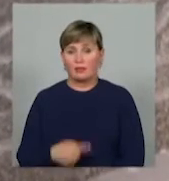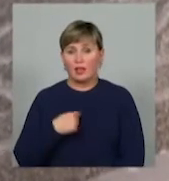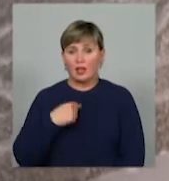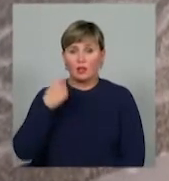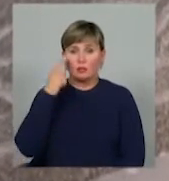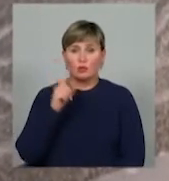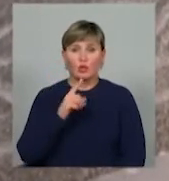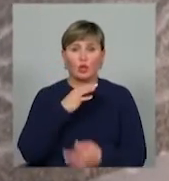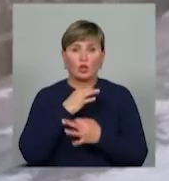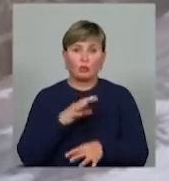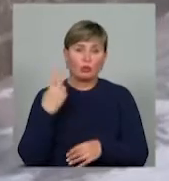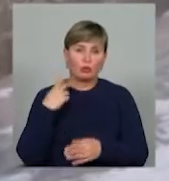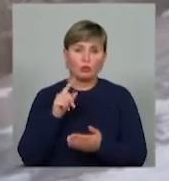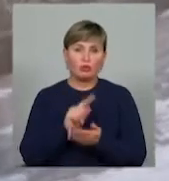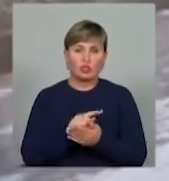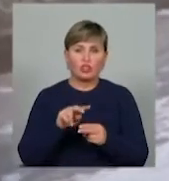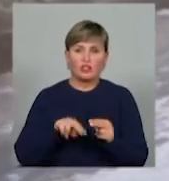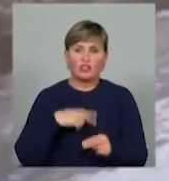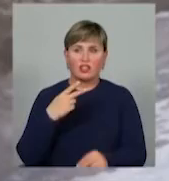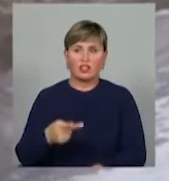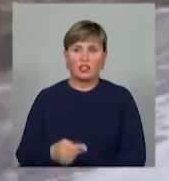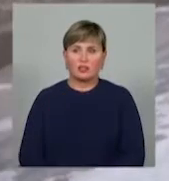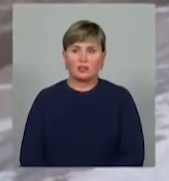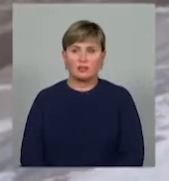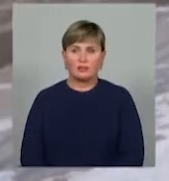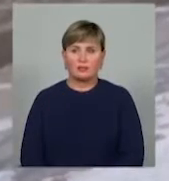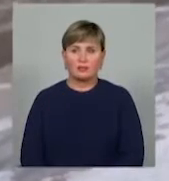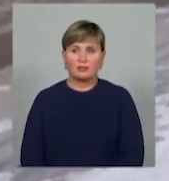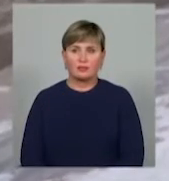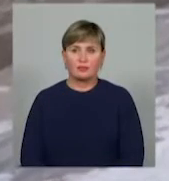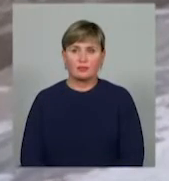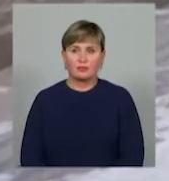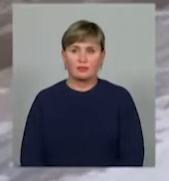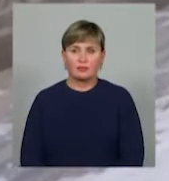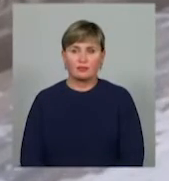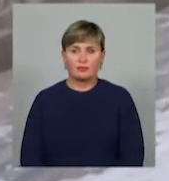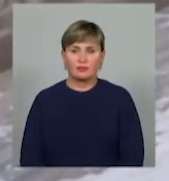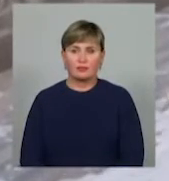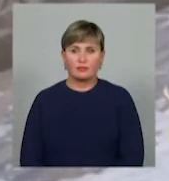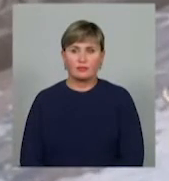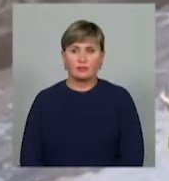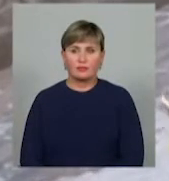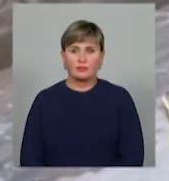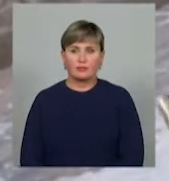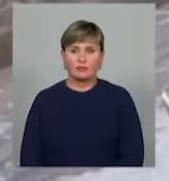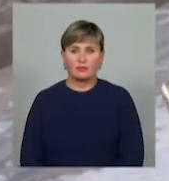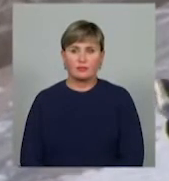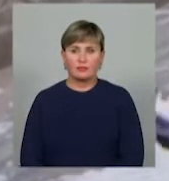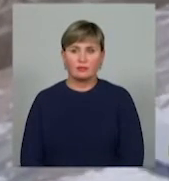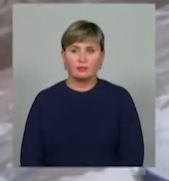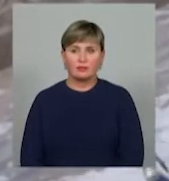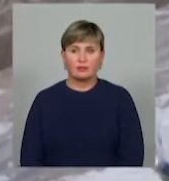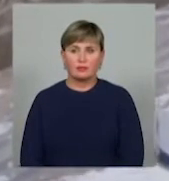любой долго внушать адам жизни в языке 7 злая и торса панкрат комик be rather die